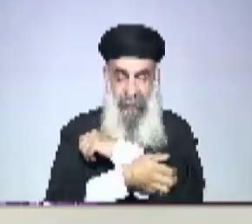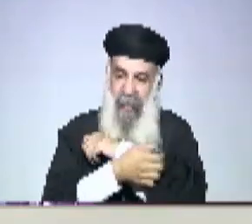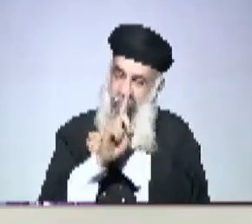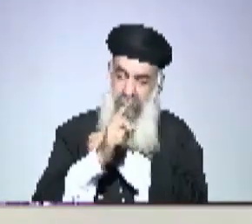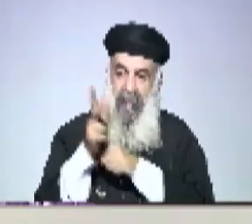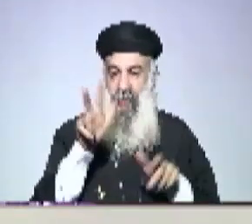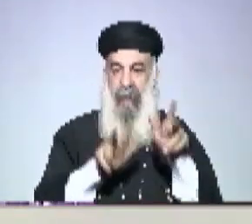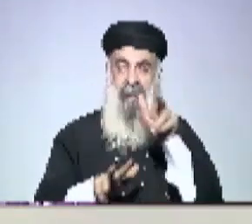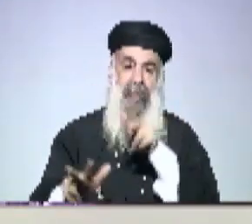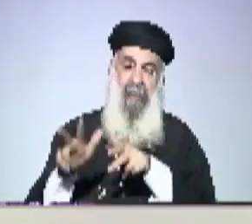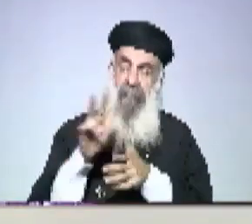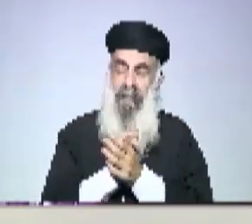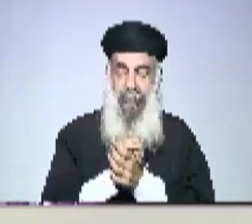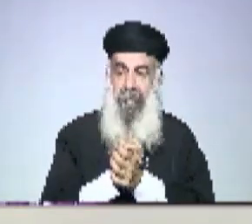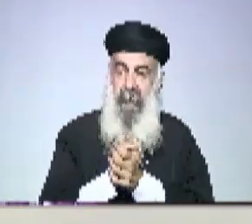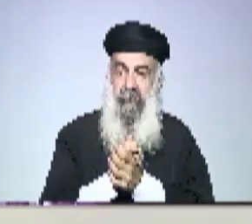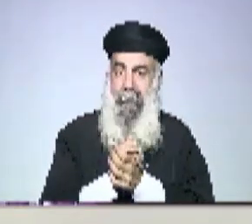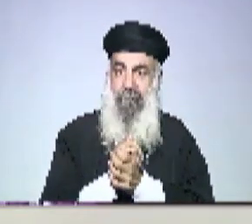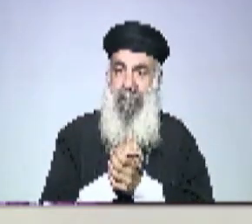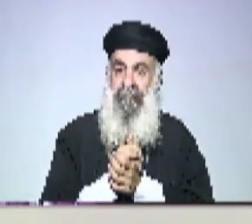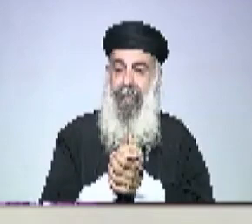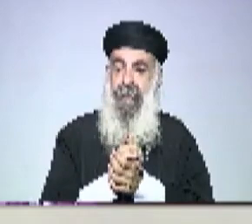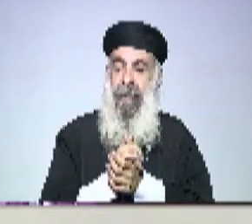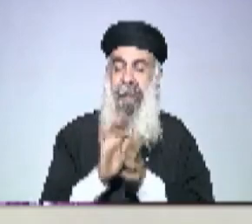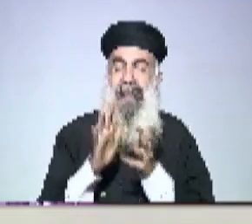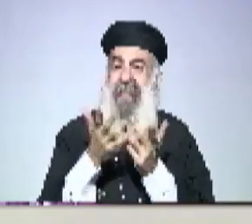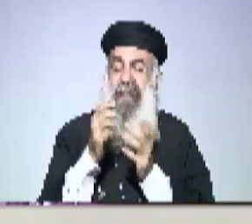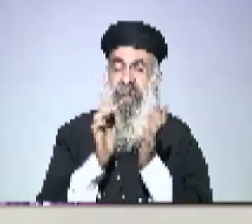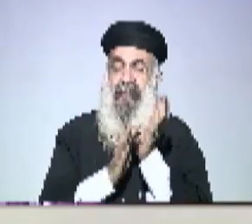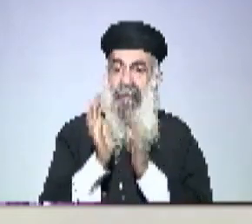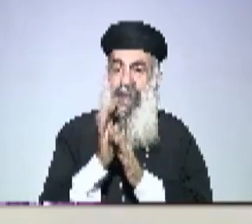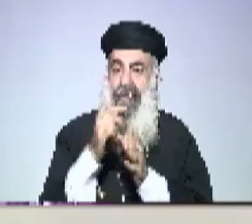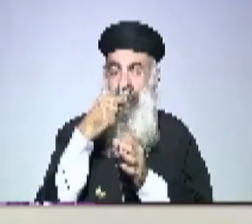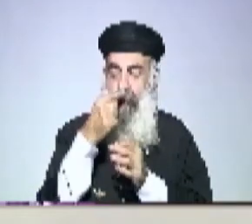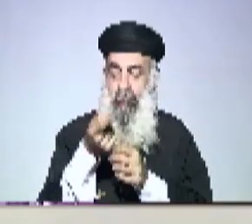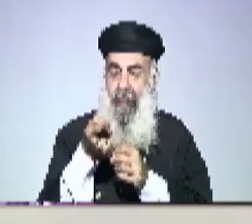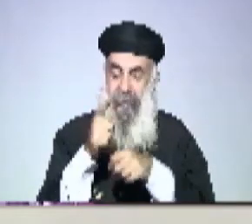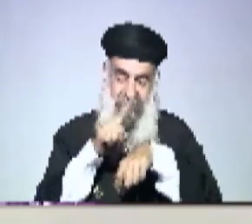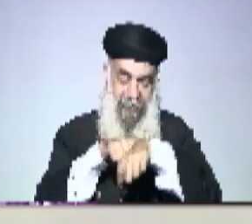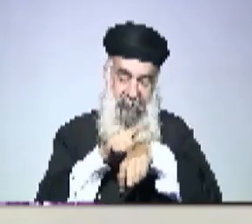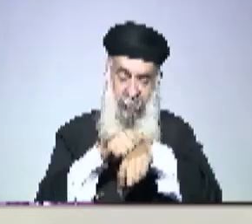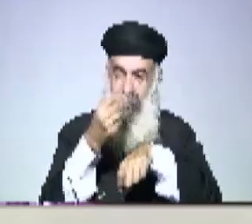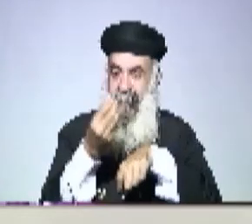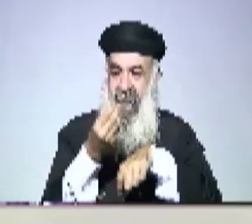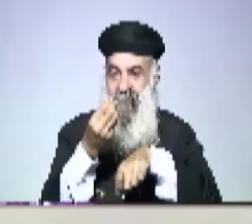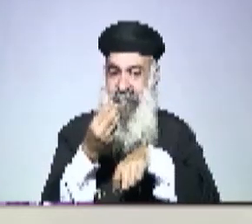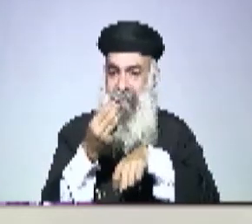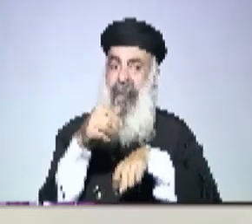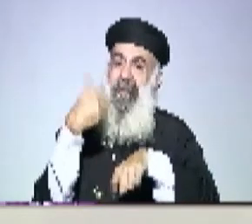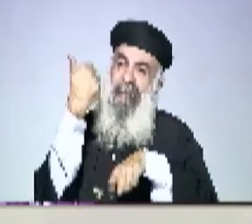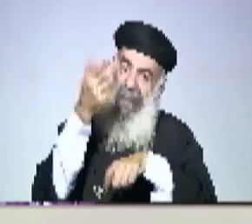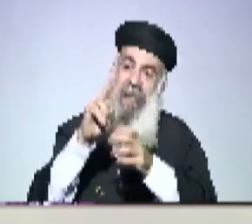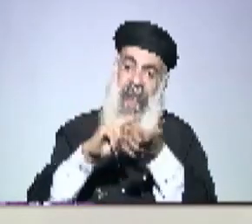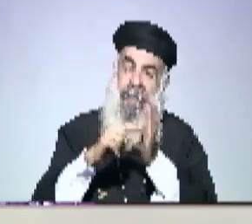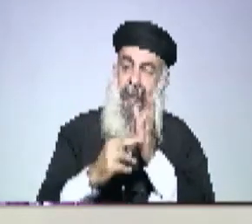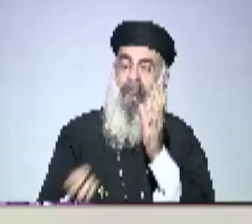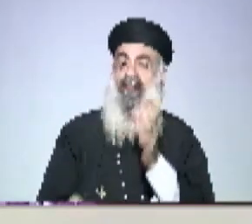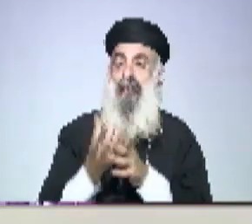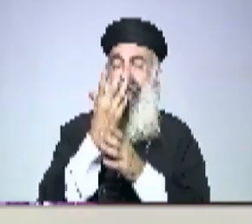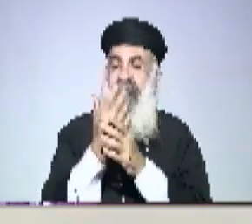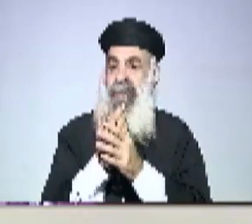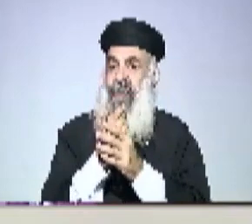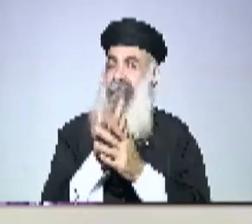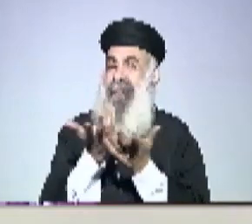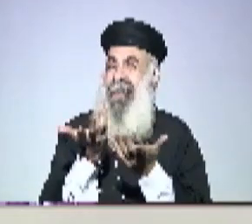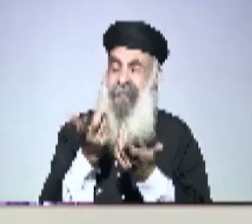النصابين سؤال ليه المسيح قال ان ساعاته لم تاتي بعد وبعد كده كده عمل معجزه ما معنى ان